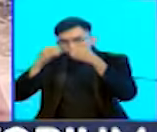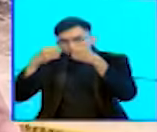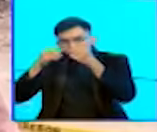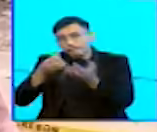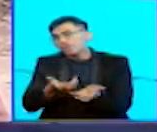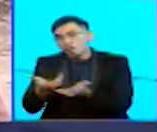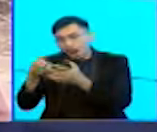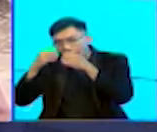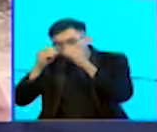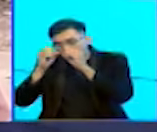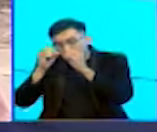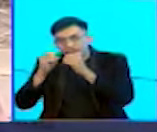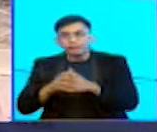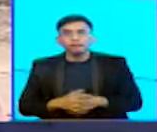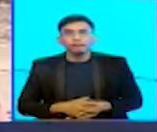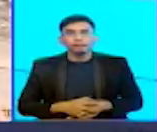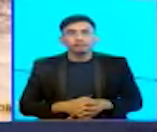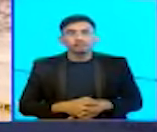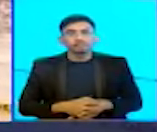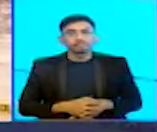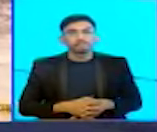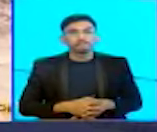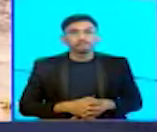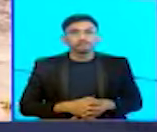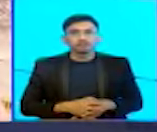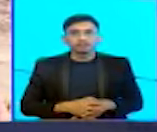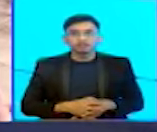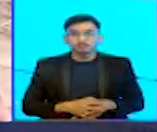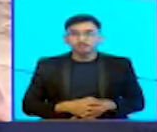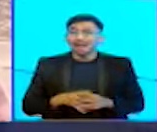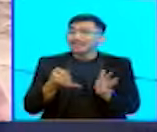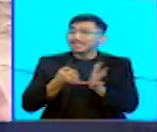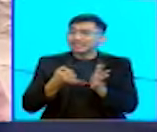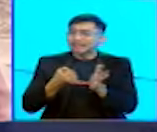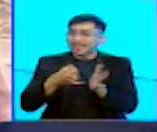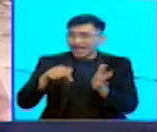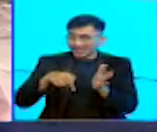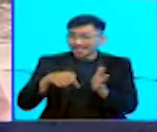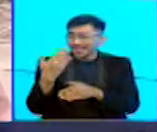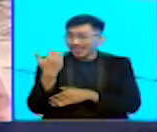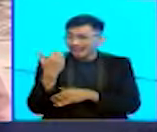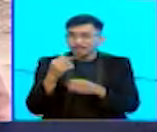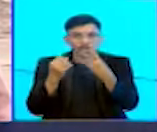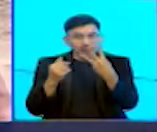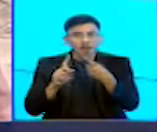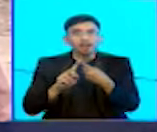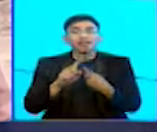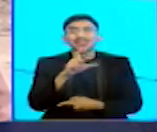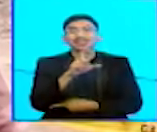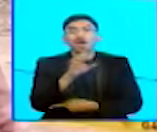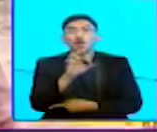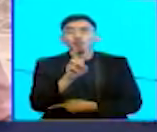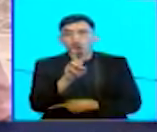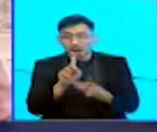sendiri, ada 3 unsur yang terbaca. Yang pertama CO2, yang kedua H2S, yang ketiga